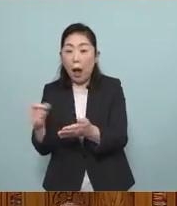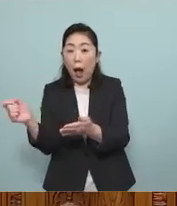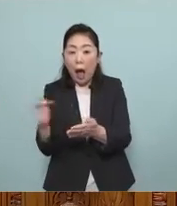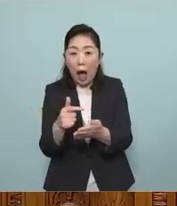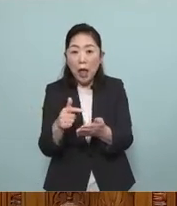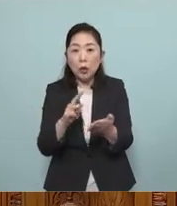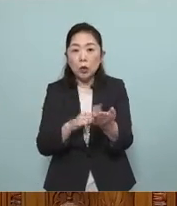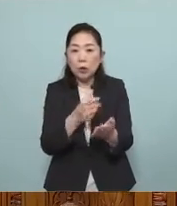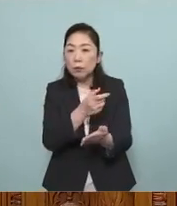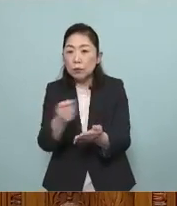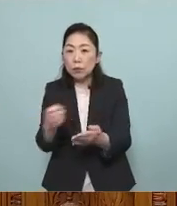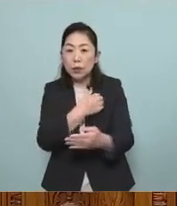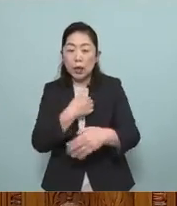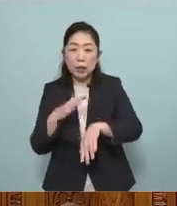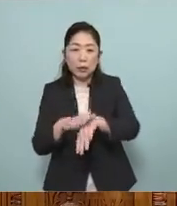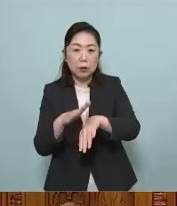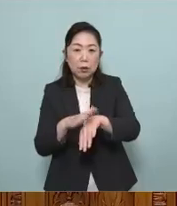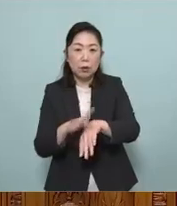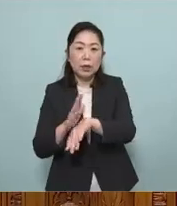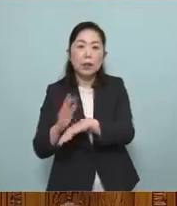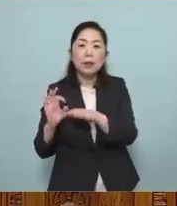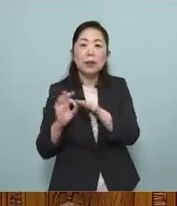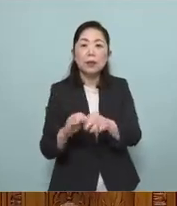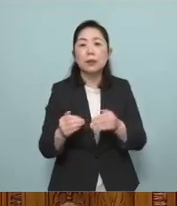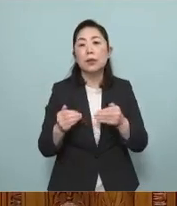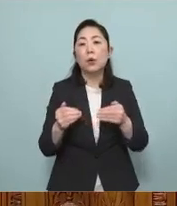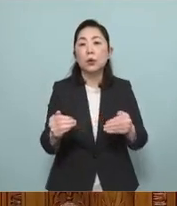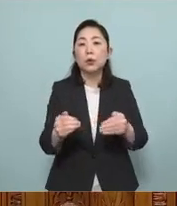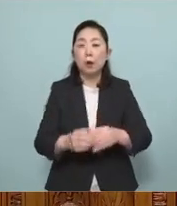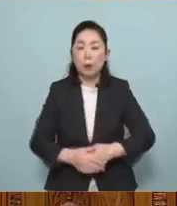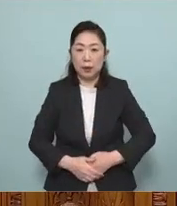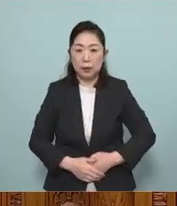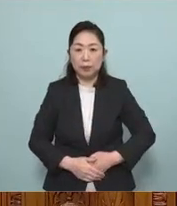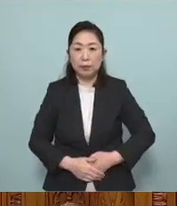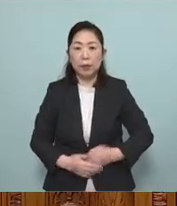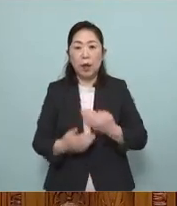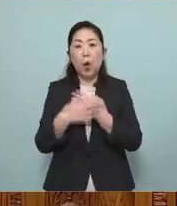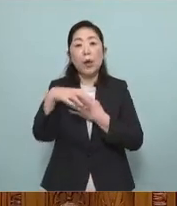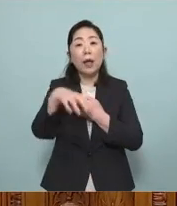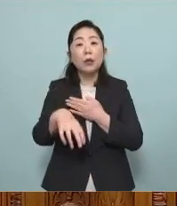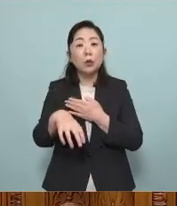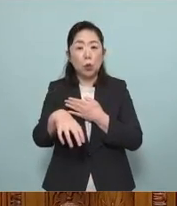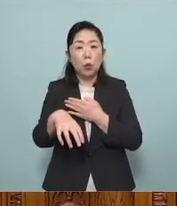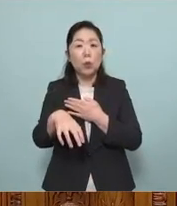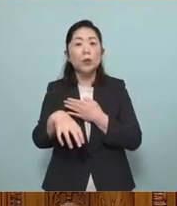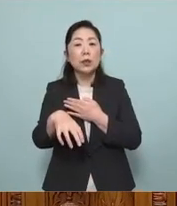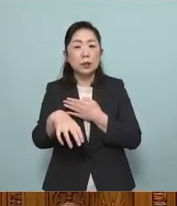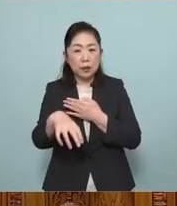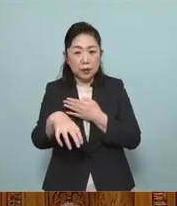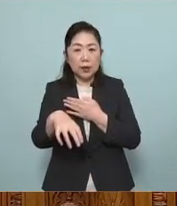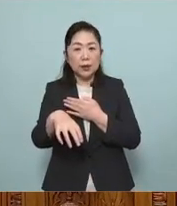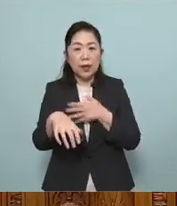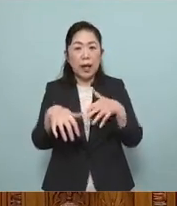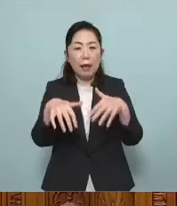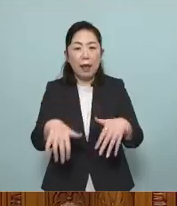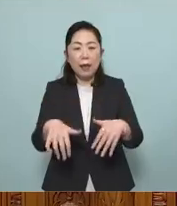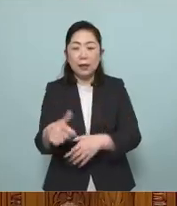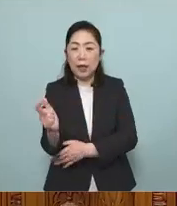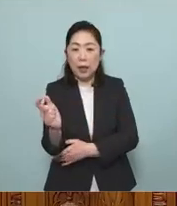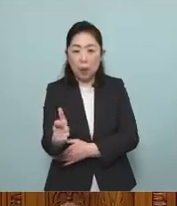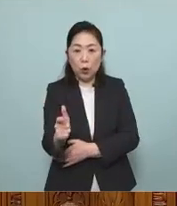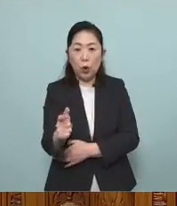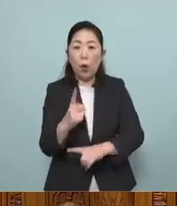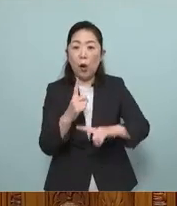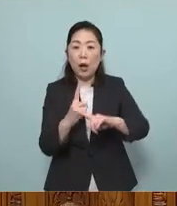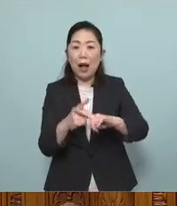クチン接種を受けられるよう手続きを進めます。保健所について、体制の強化、科学